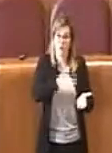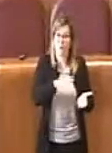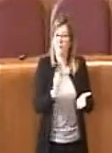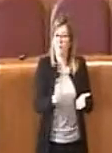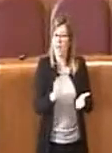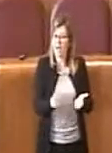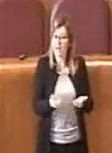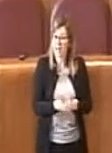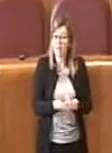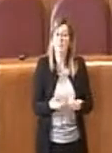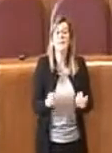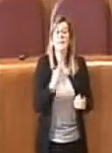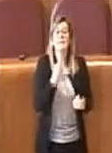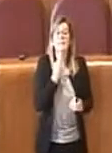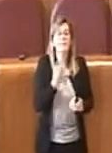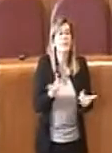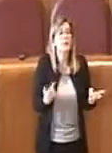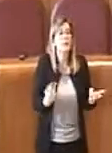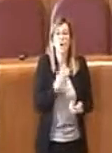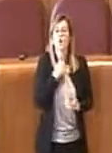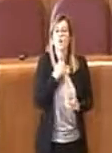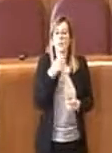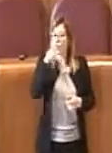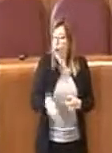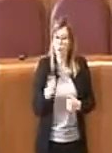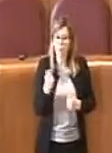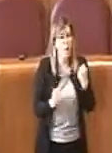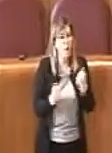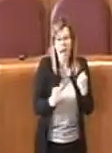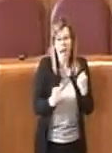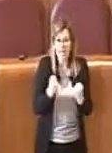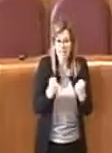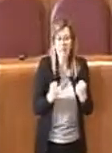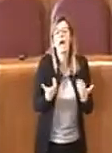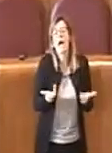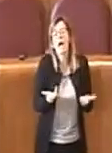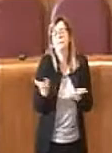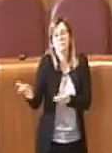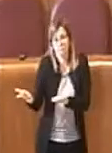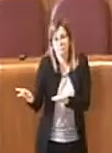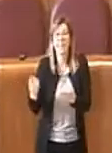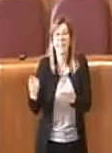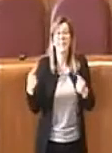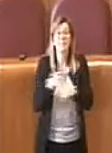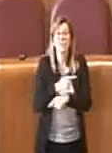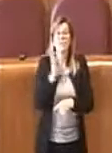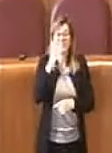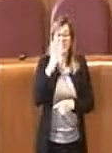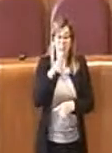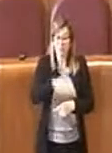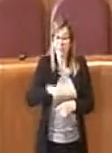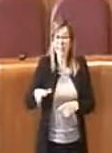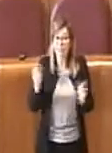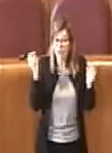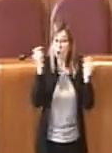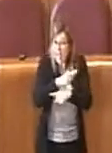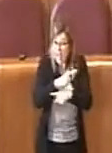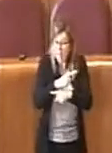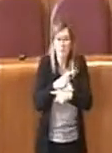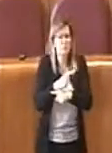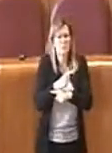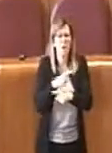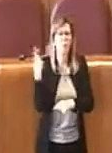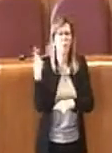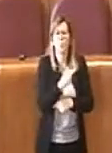deve utilizzare l'automobile di poterlo fare se la sosta fosse gratuito a tutto questo non sarebbe assolutamente possibile perché tutti sarebbe